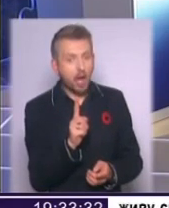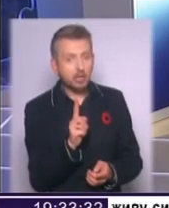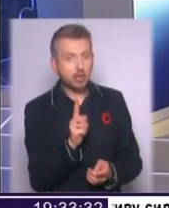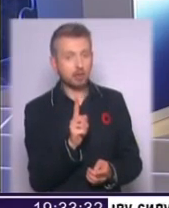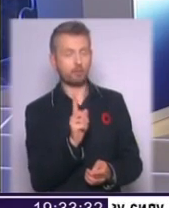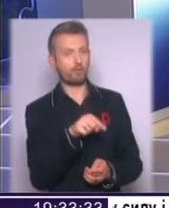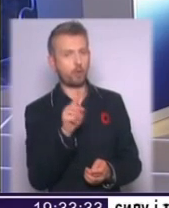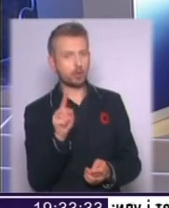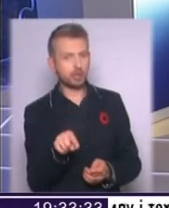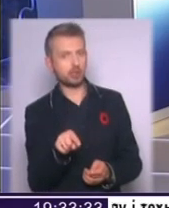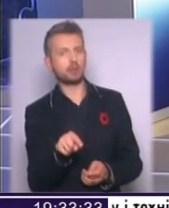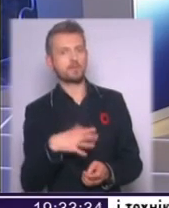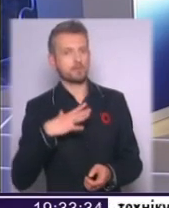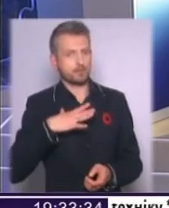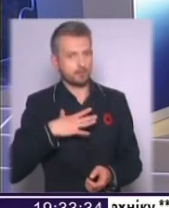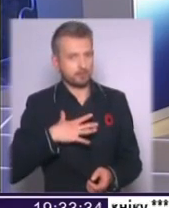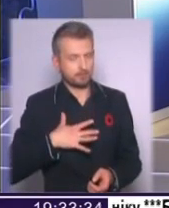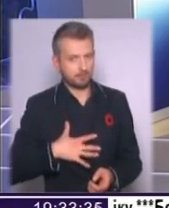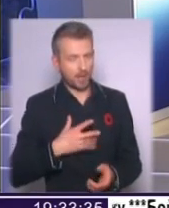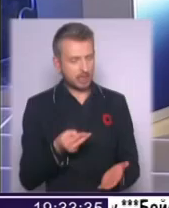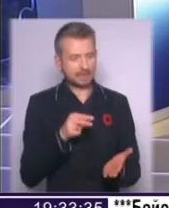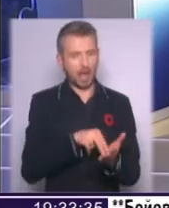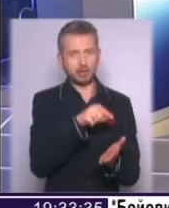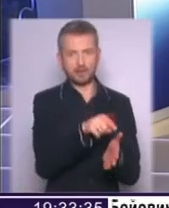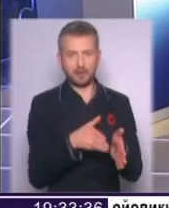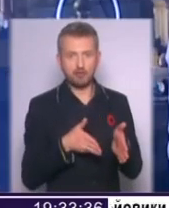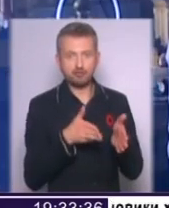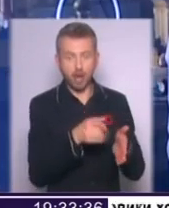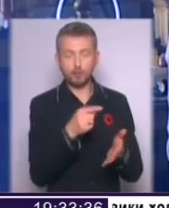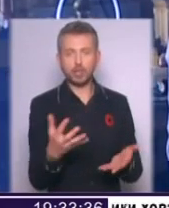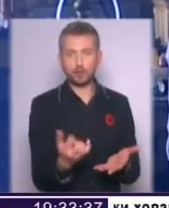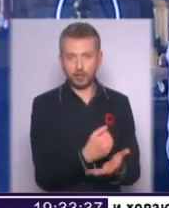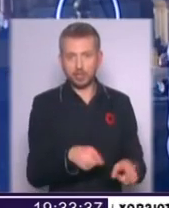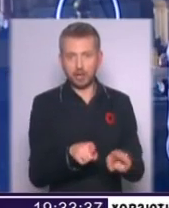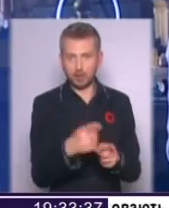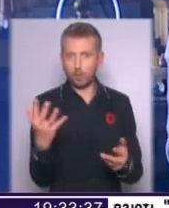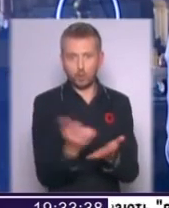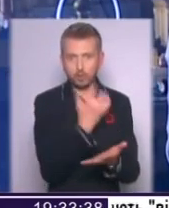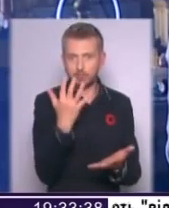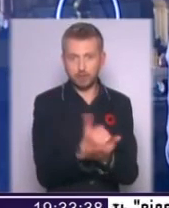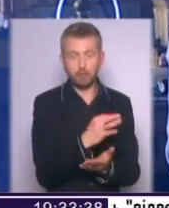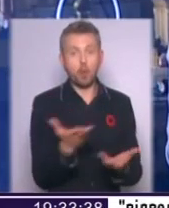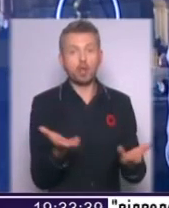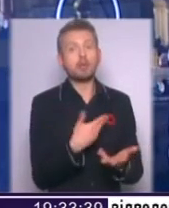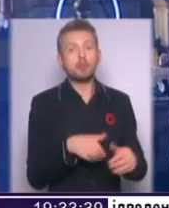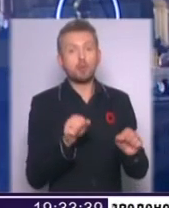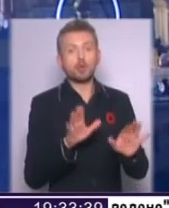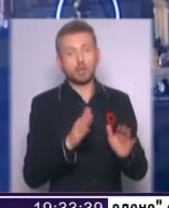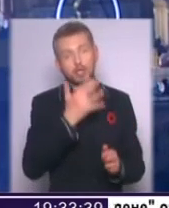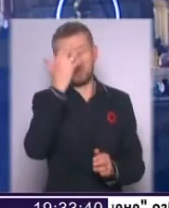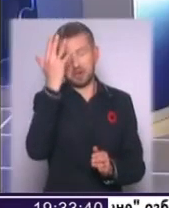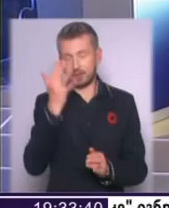пішли стали на цей шлях, і ви не досягли таких успіхів, про які ми можемо тільки мріяти.